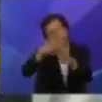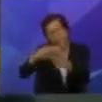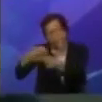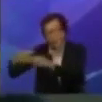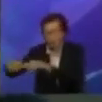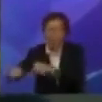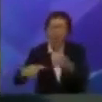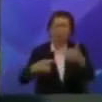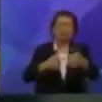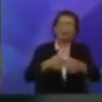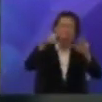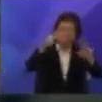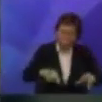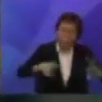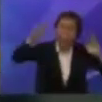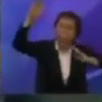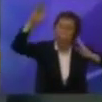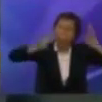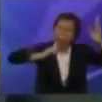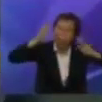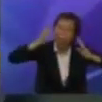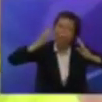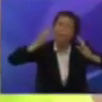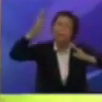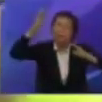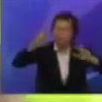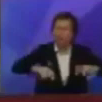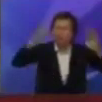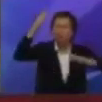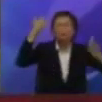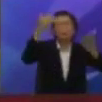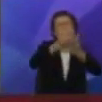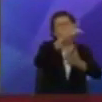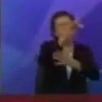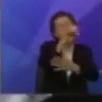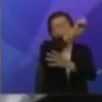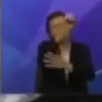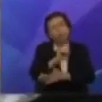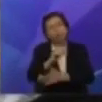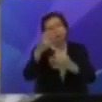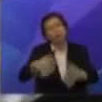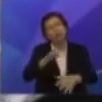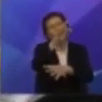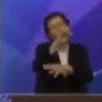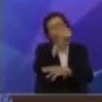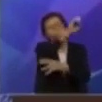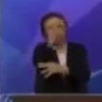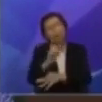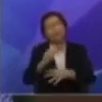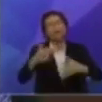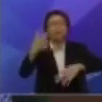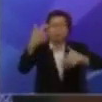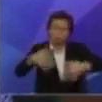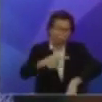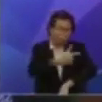ambil. Maka rakyat kita akan nanti sampai katalah 80% dia kata dah ada herd immunity. Macam setengah